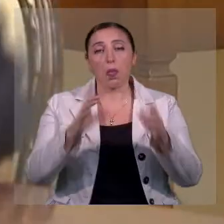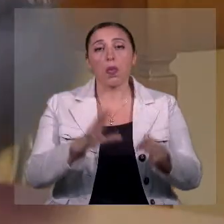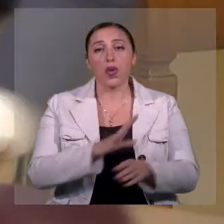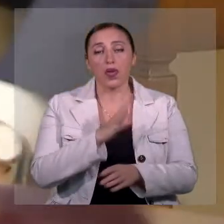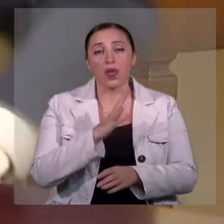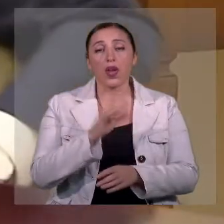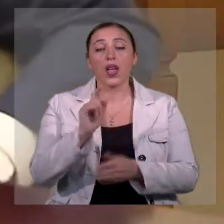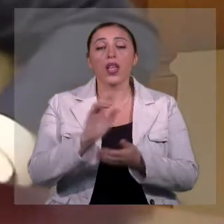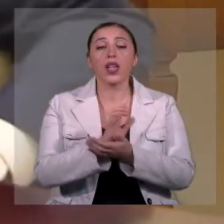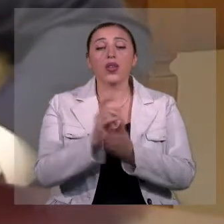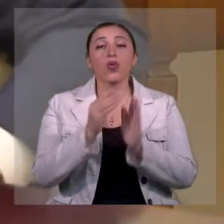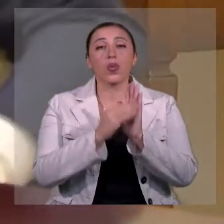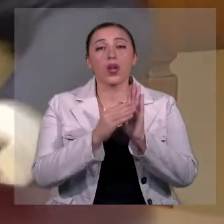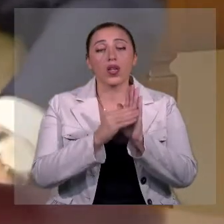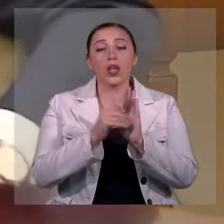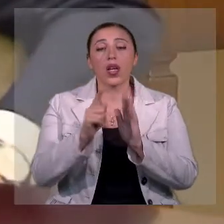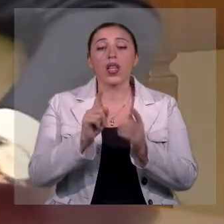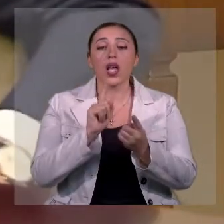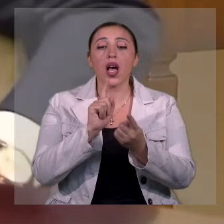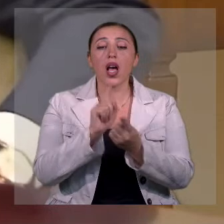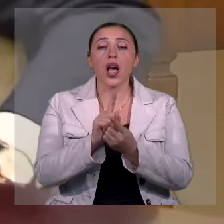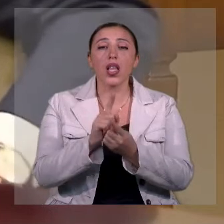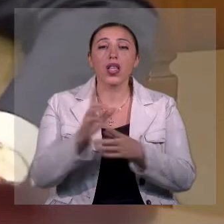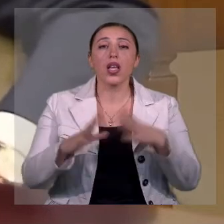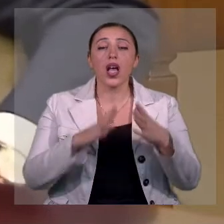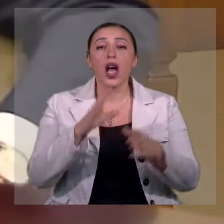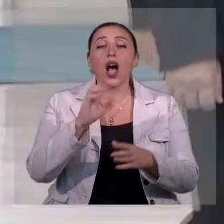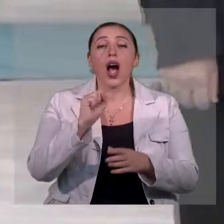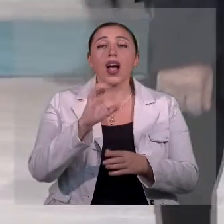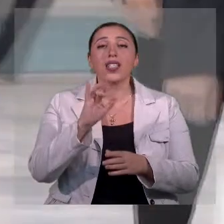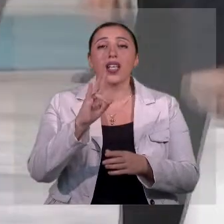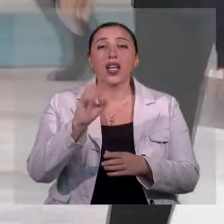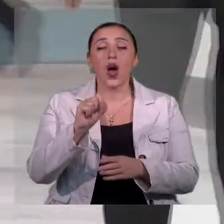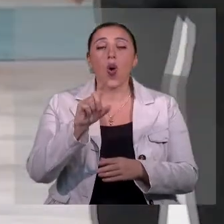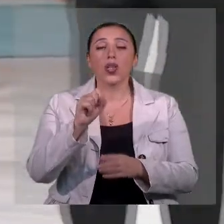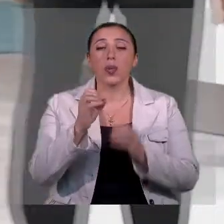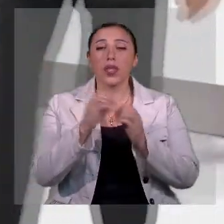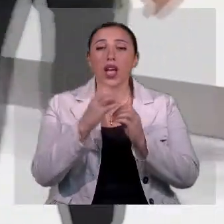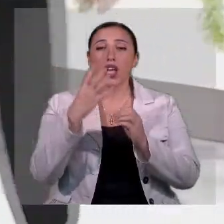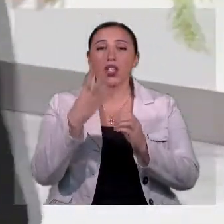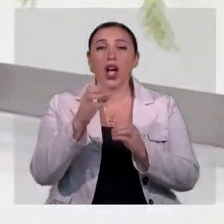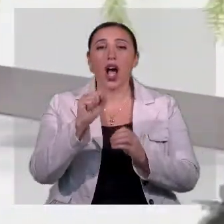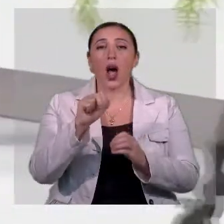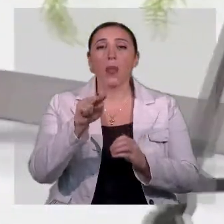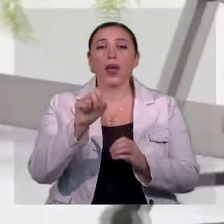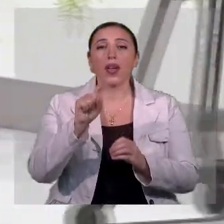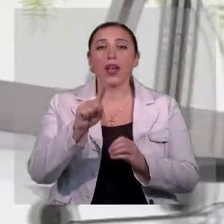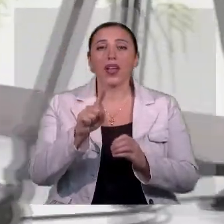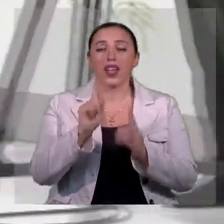պարբերականի, հանդիպումը սկսել է նախապատրաստվել Աստանայում հոկտեմբերի 14-ին